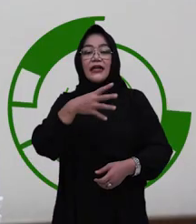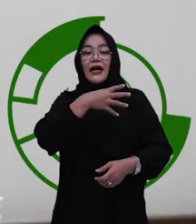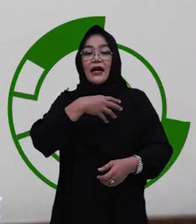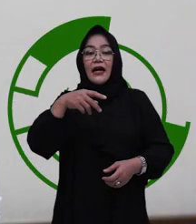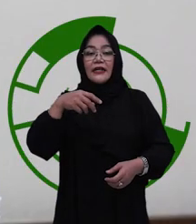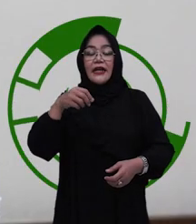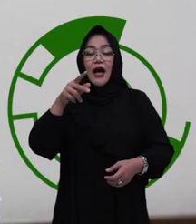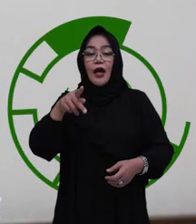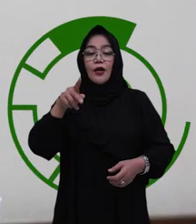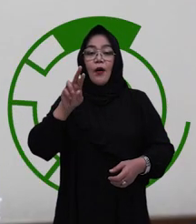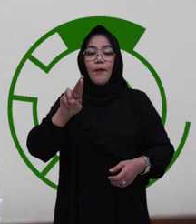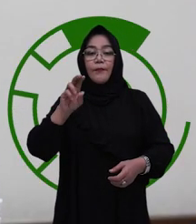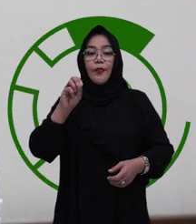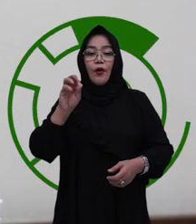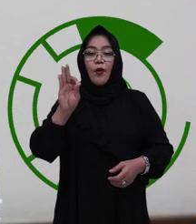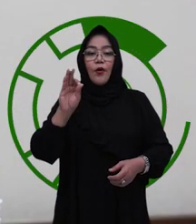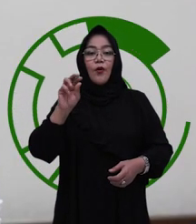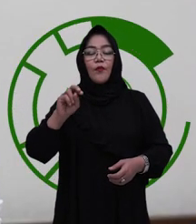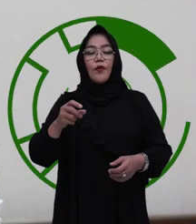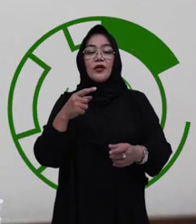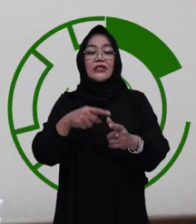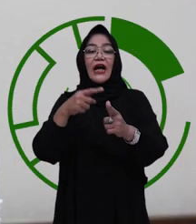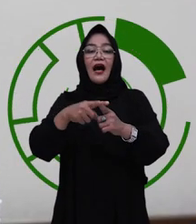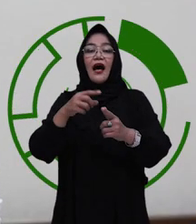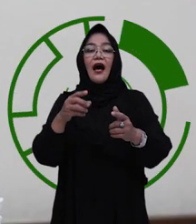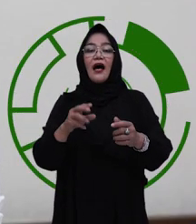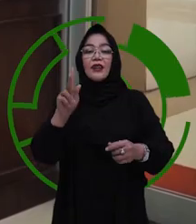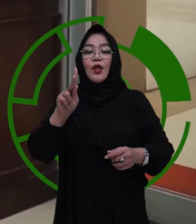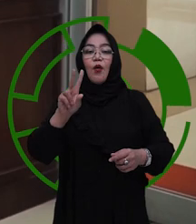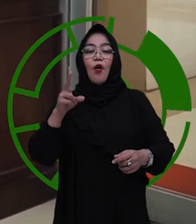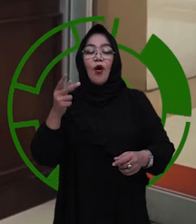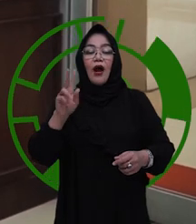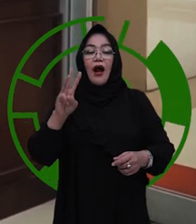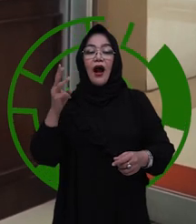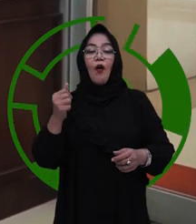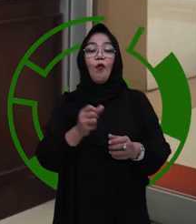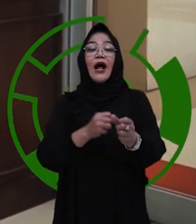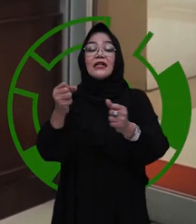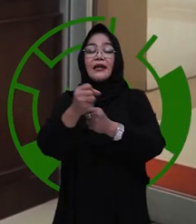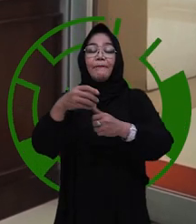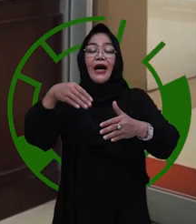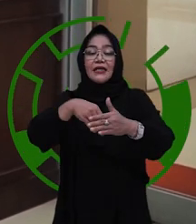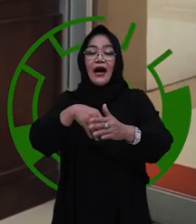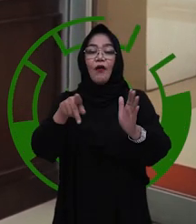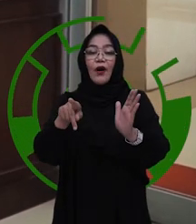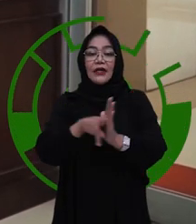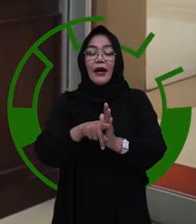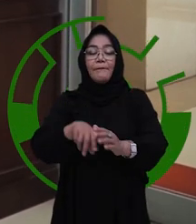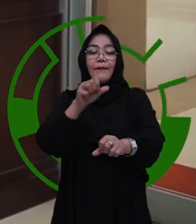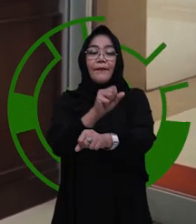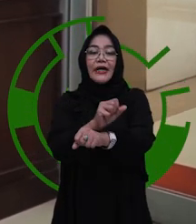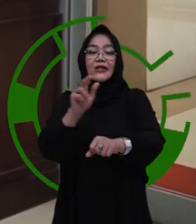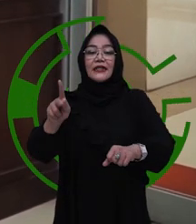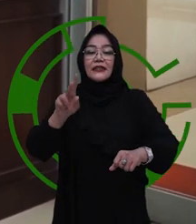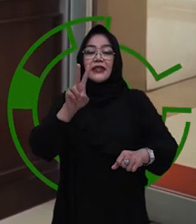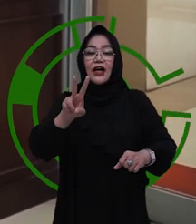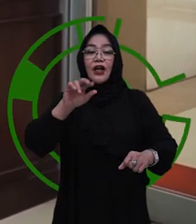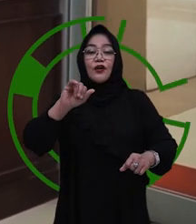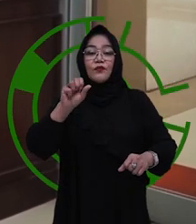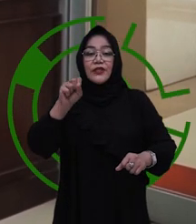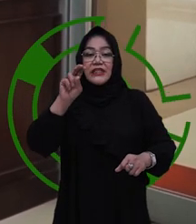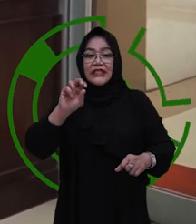Porpos atau kawal depan Mahkamah Agung Republik Indonesia dalam melaksanakan visi untuk turut